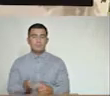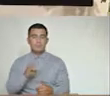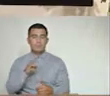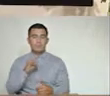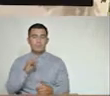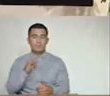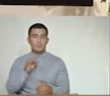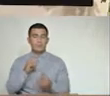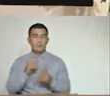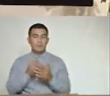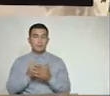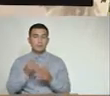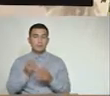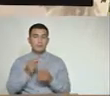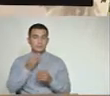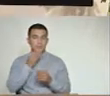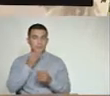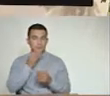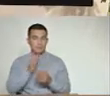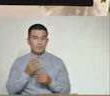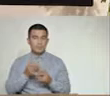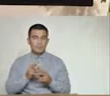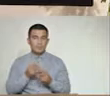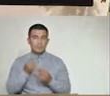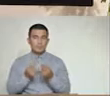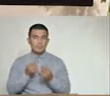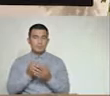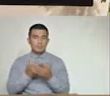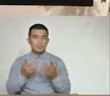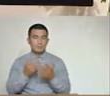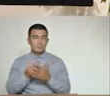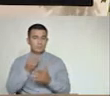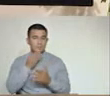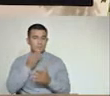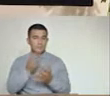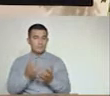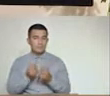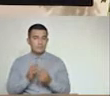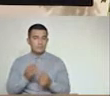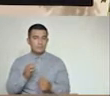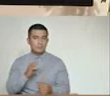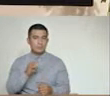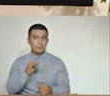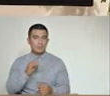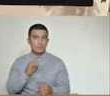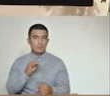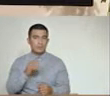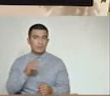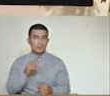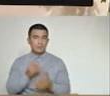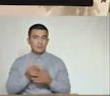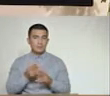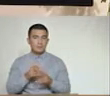Tufilkanın oziqlanishi. Tufilka bakteriyalar bilan oziqlanadi. Tufilkanın iki